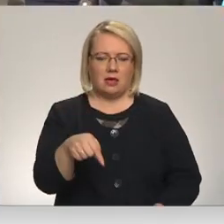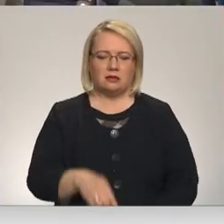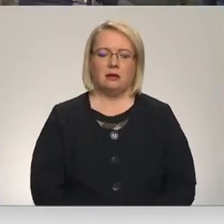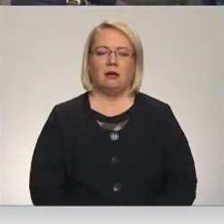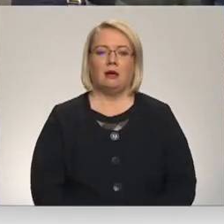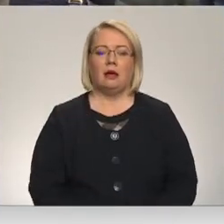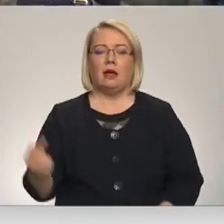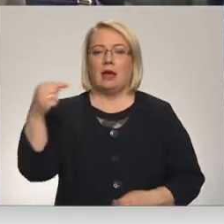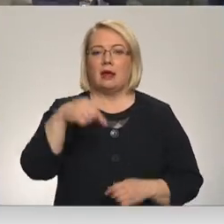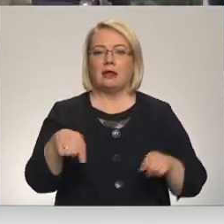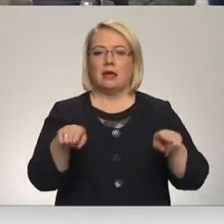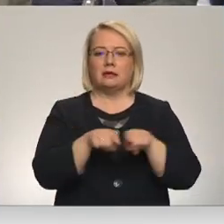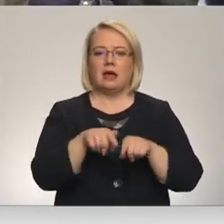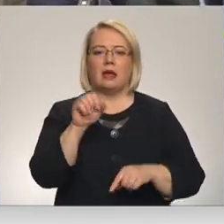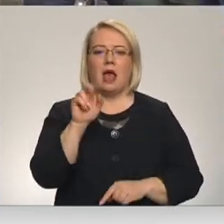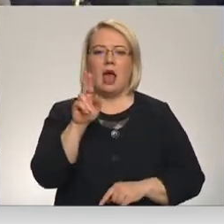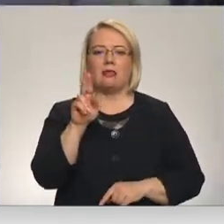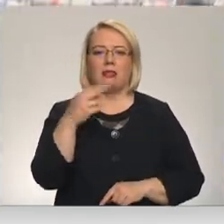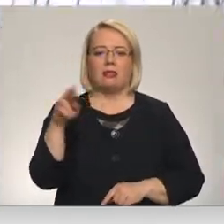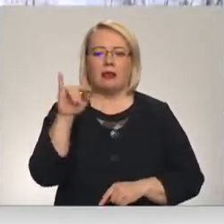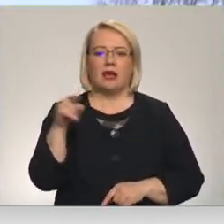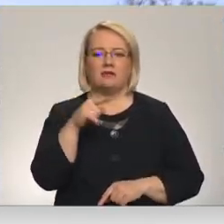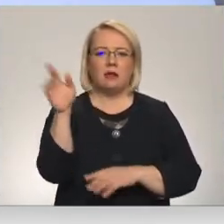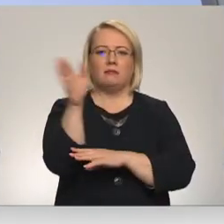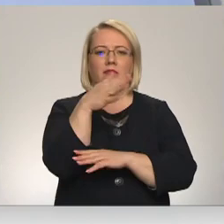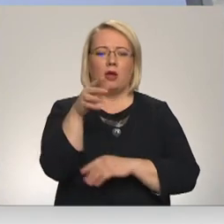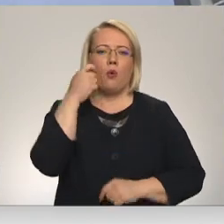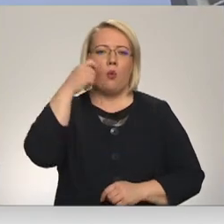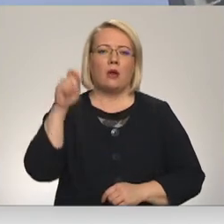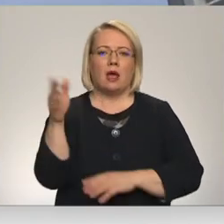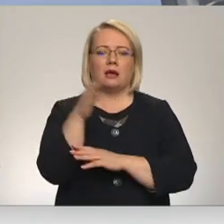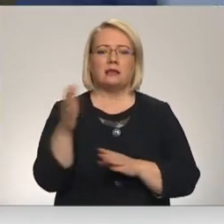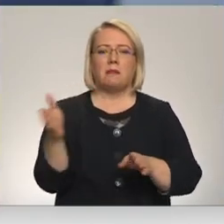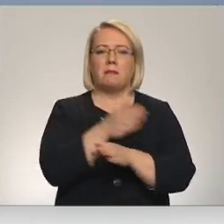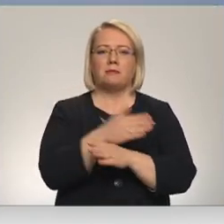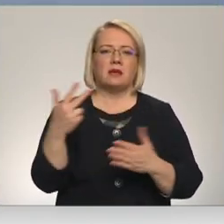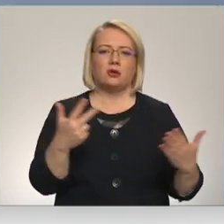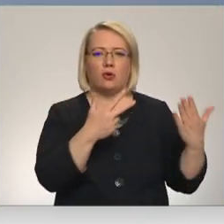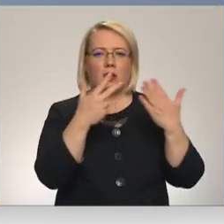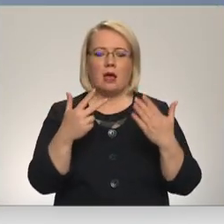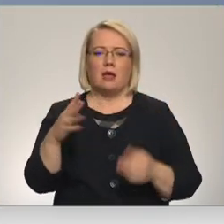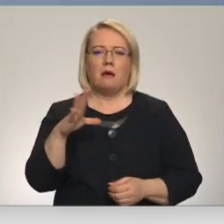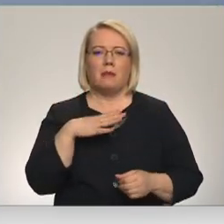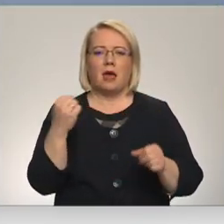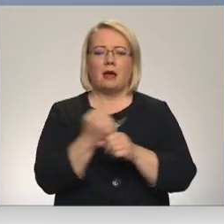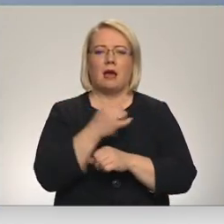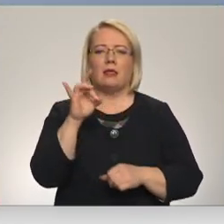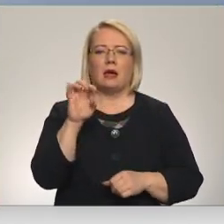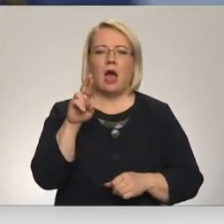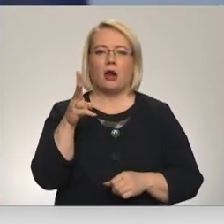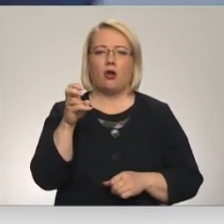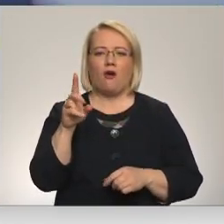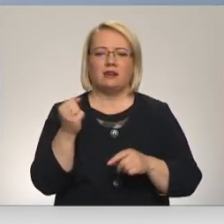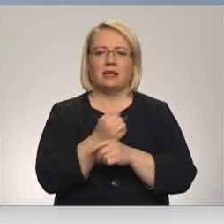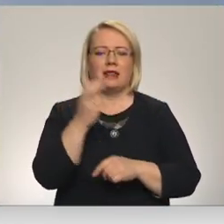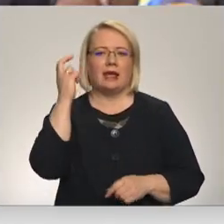Te ieradies arī Andrejs, kuram rokās Ukrainas karogs, kas pirms 8 gadiem pabijis gan Harkovas, gan